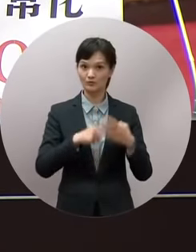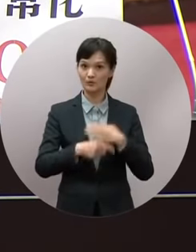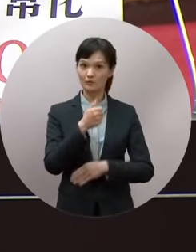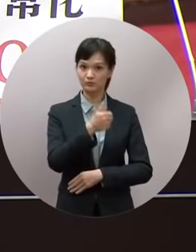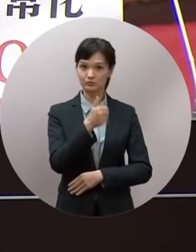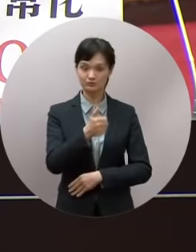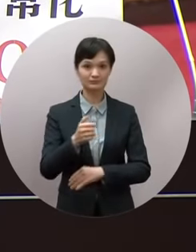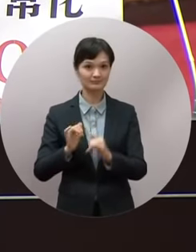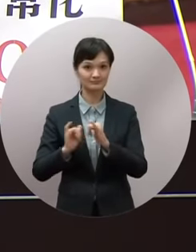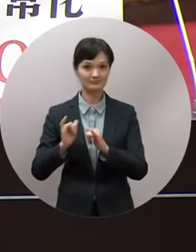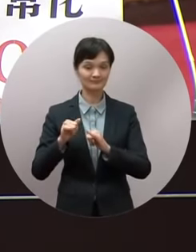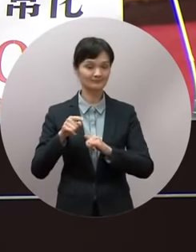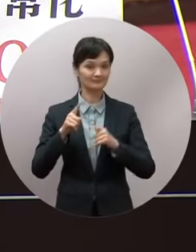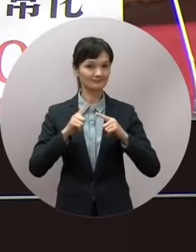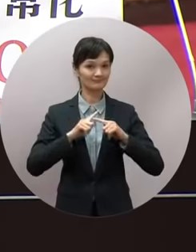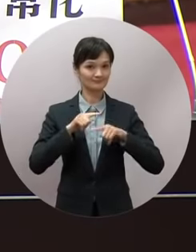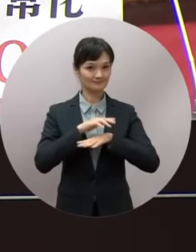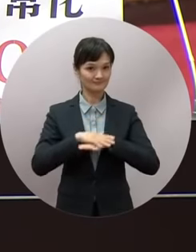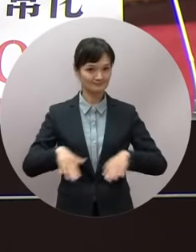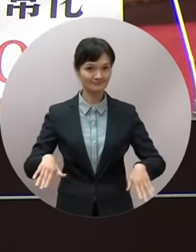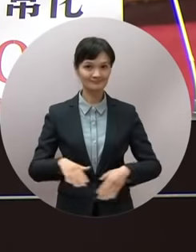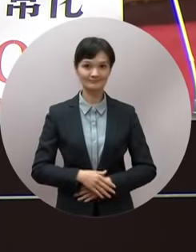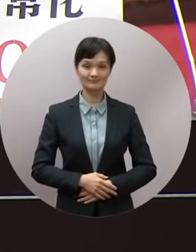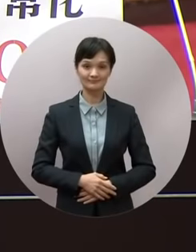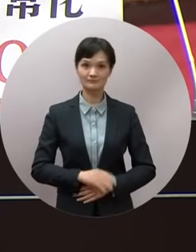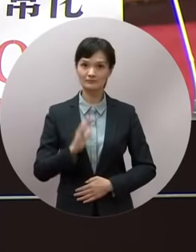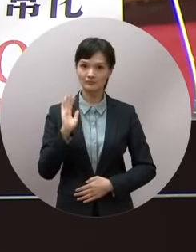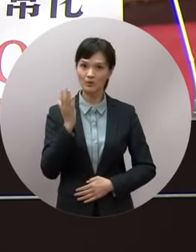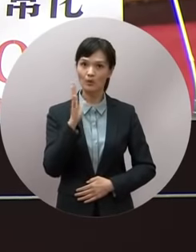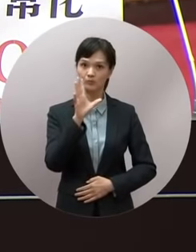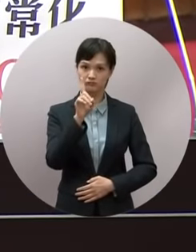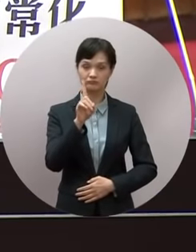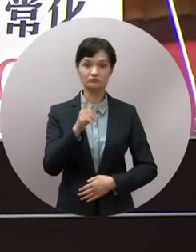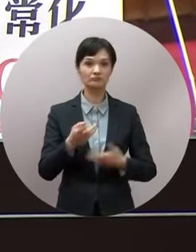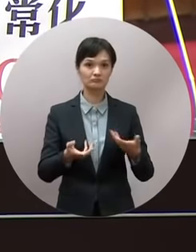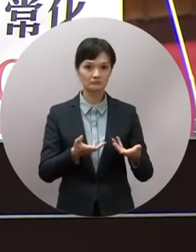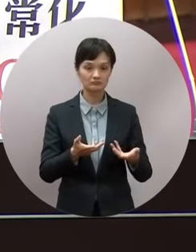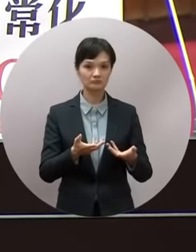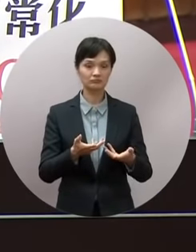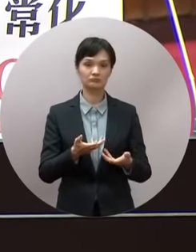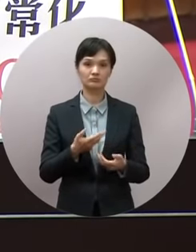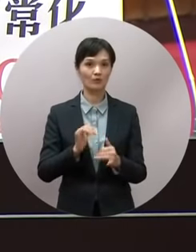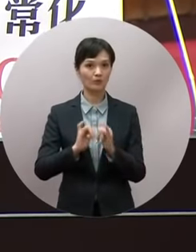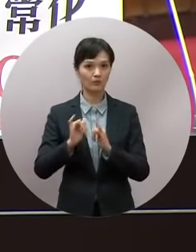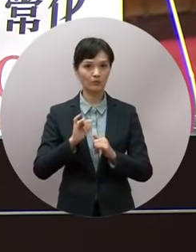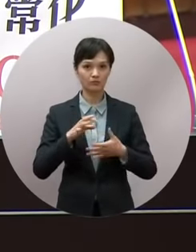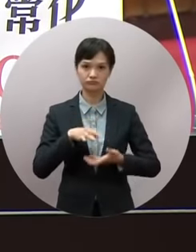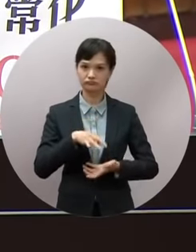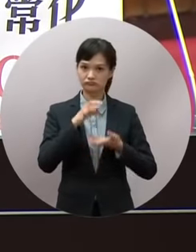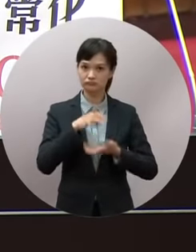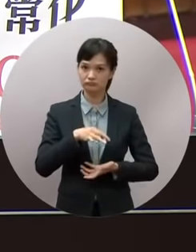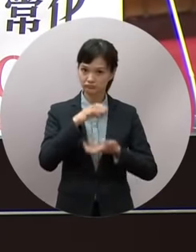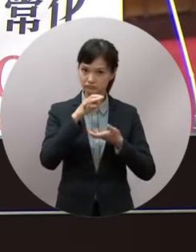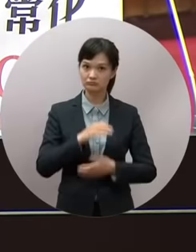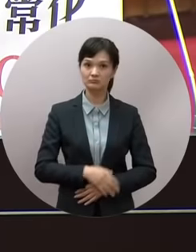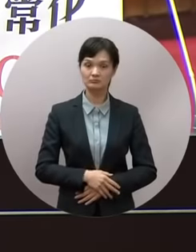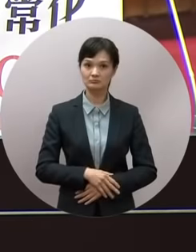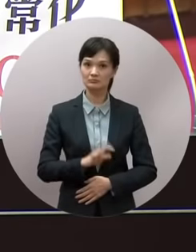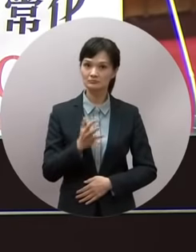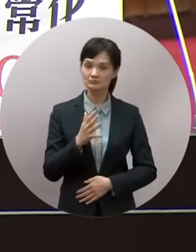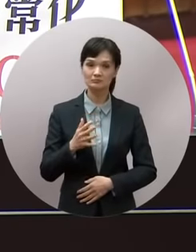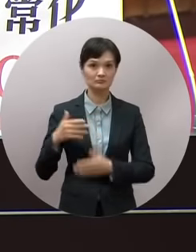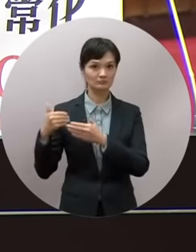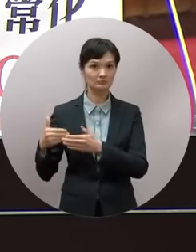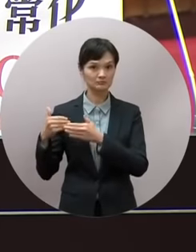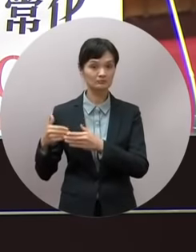府人民好安心。但是今天有件事情让台湾社会有点人心惶惶，也就是中国人大